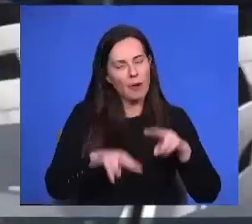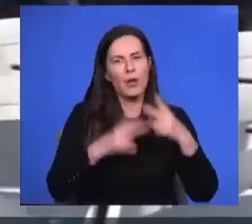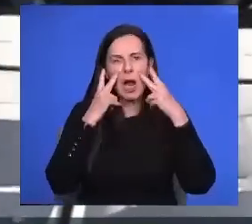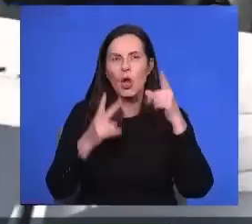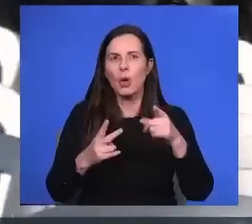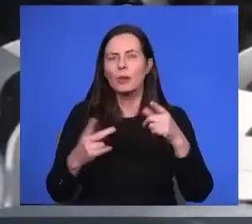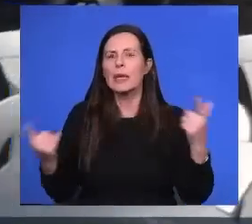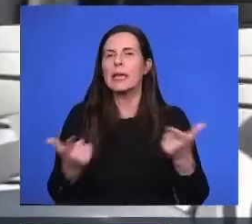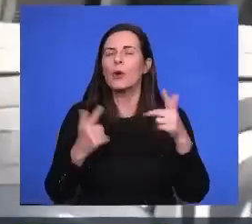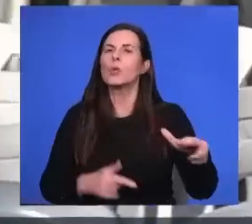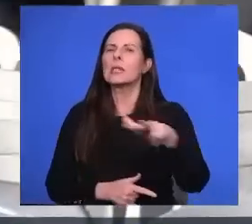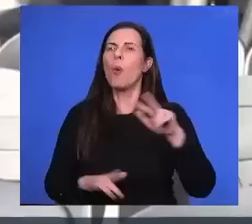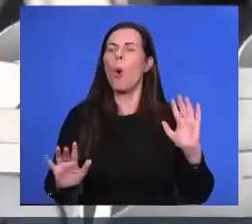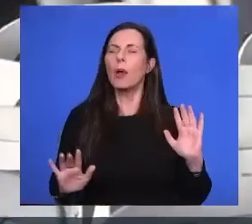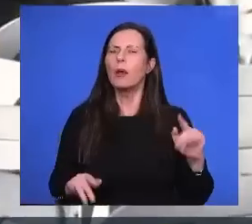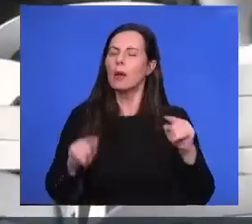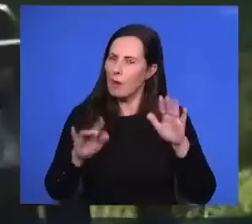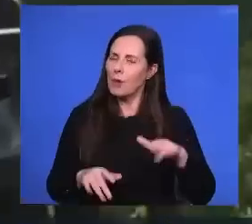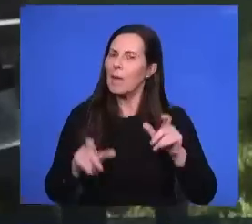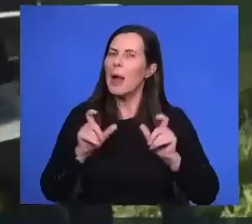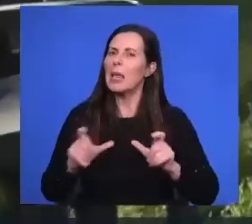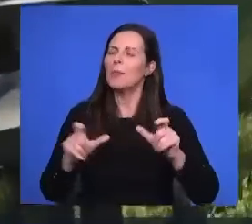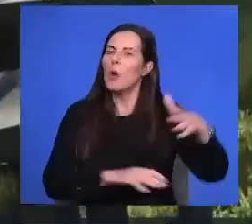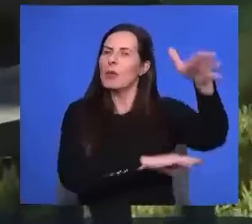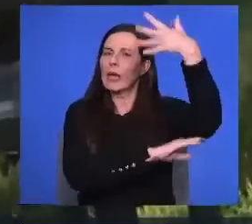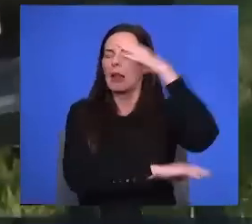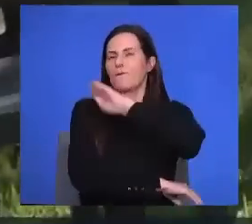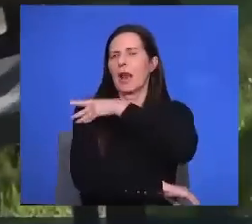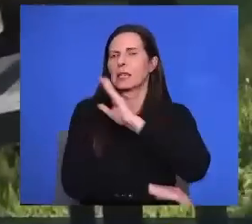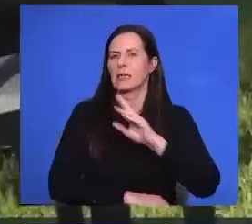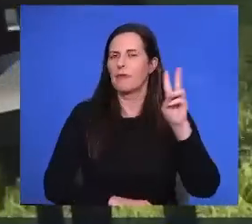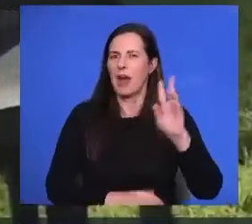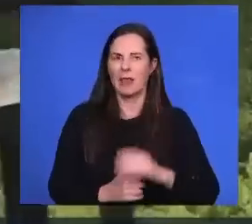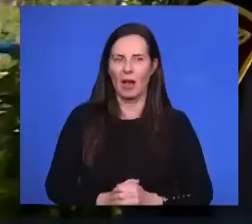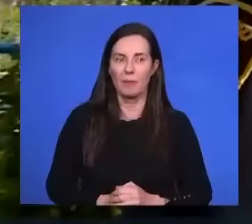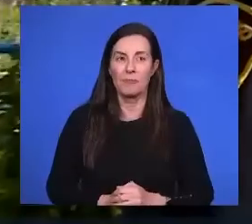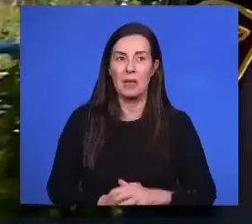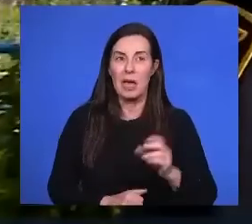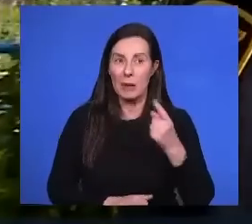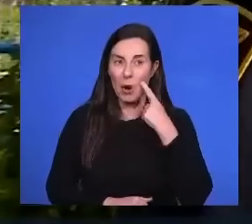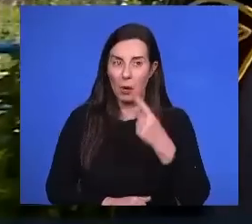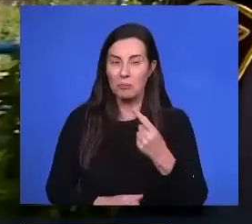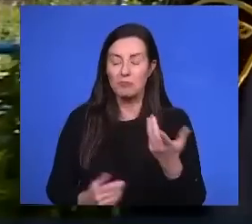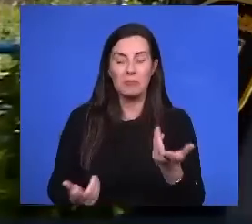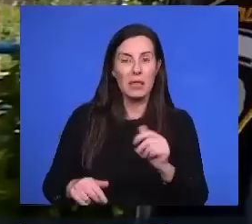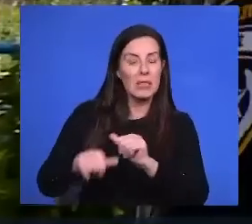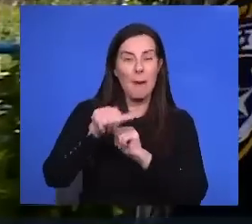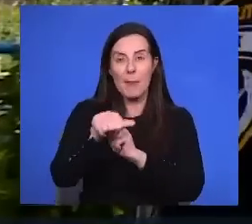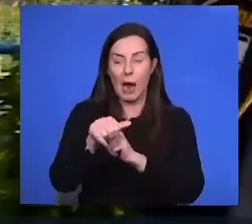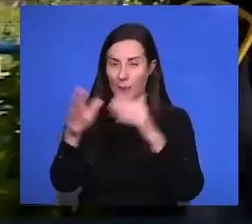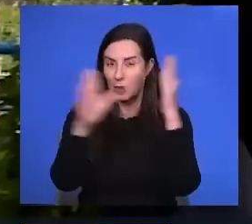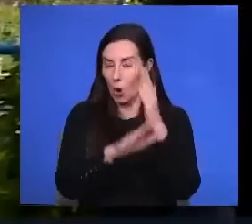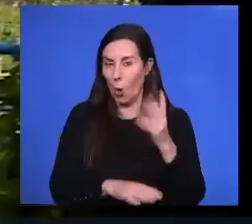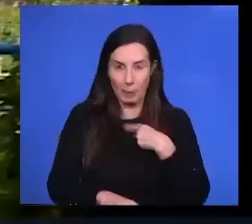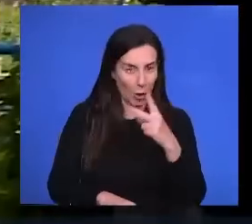באירוע כציבורי, וכך גם למנוע הנפת דגלי פלסטין ופתח. במידה ואנחנו נזהה איזושהי הזדהות עם